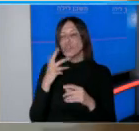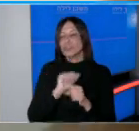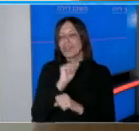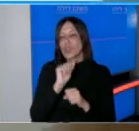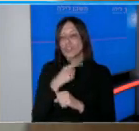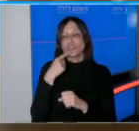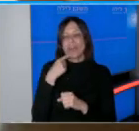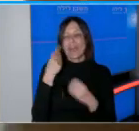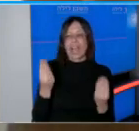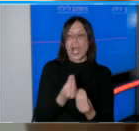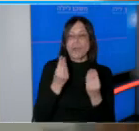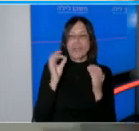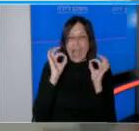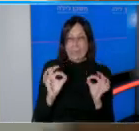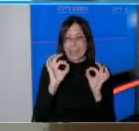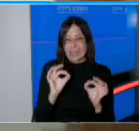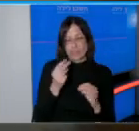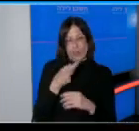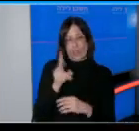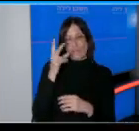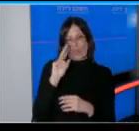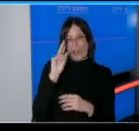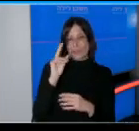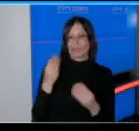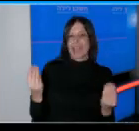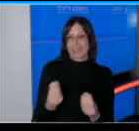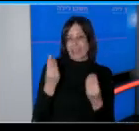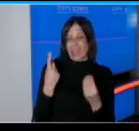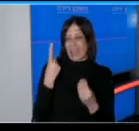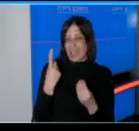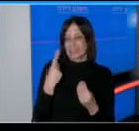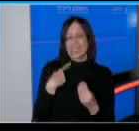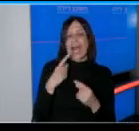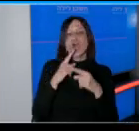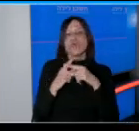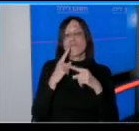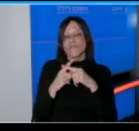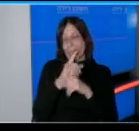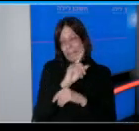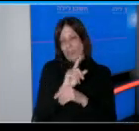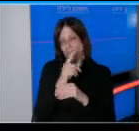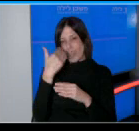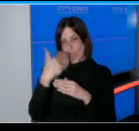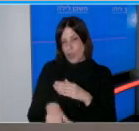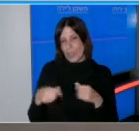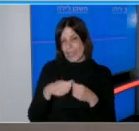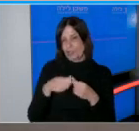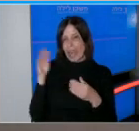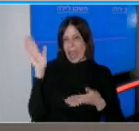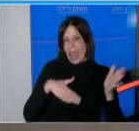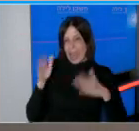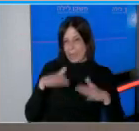היא כנראה פי כמה וכמה. הדבר היחיד שאני רואה חיובי בתקופה האחרונה, בהקשר של אלימות נגד נשים, שיש